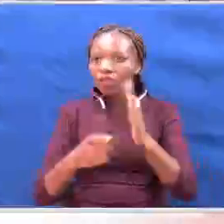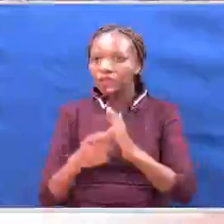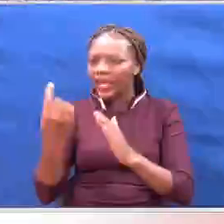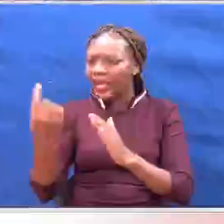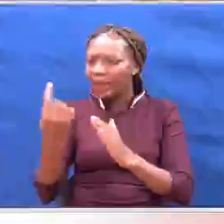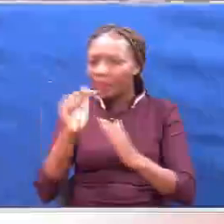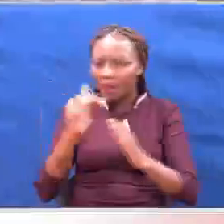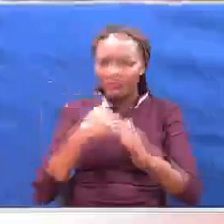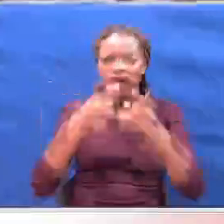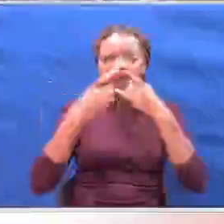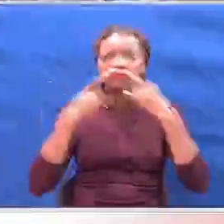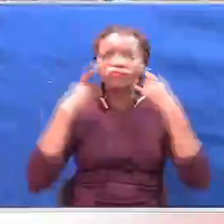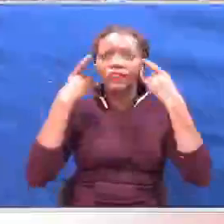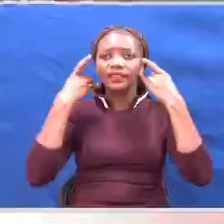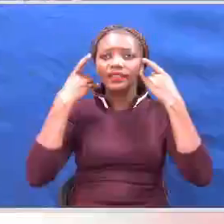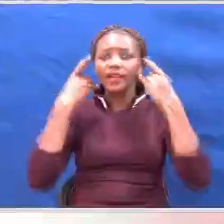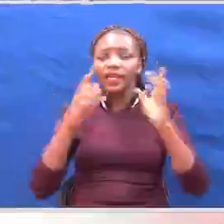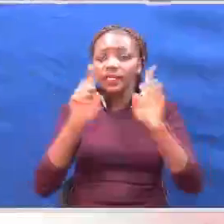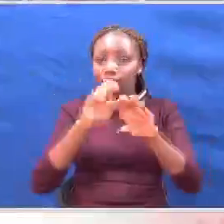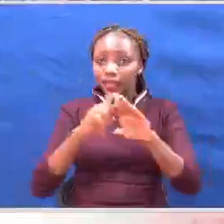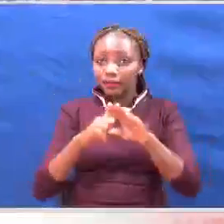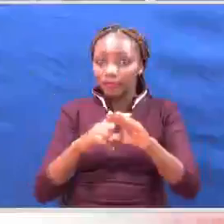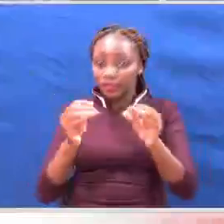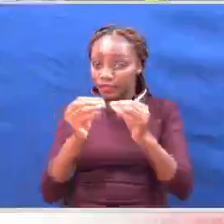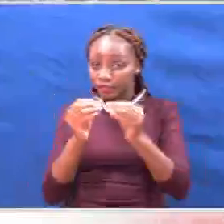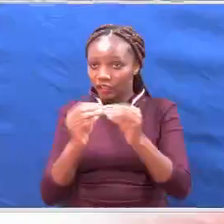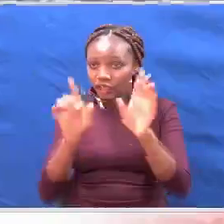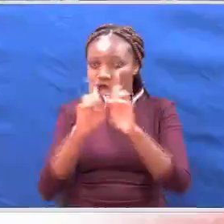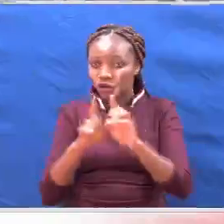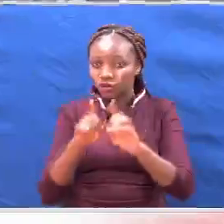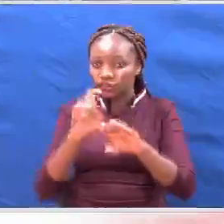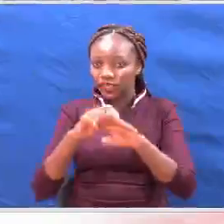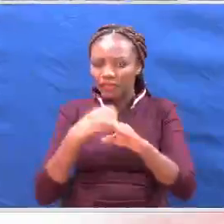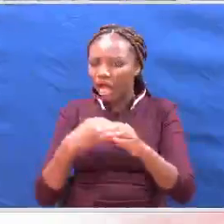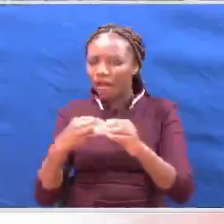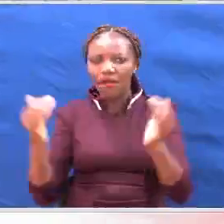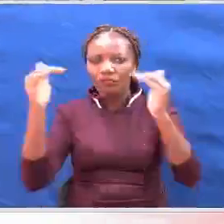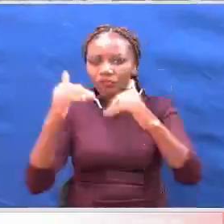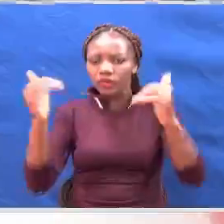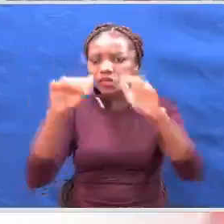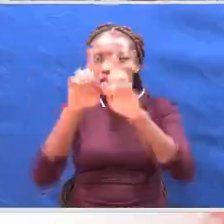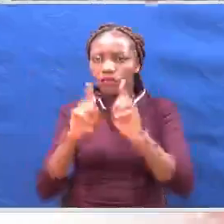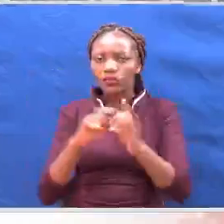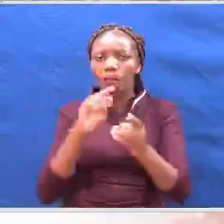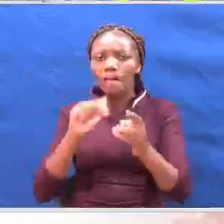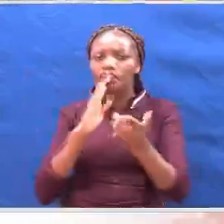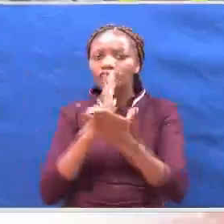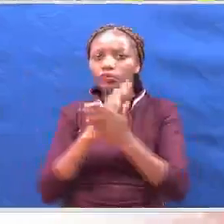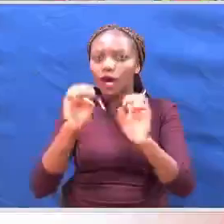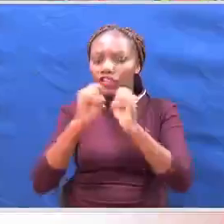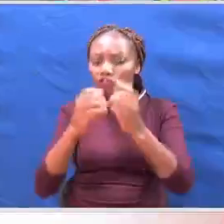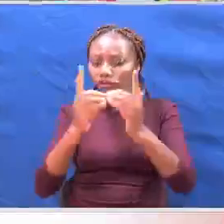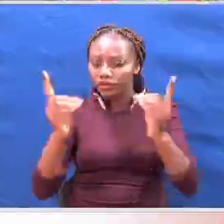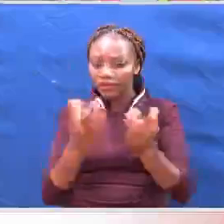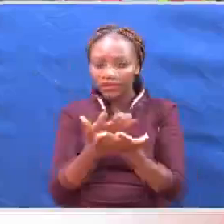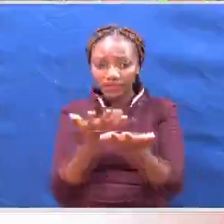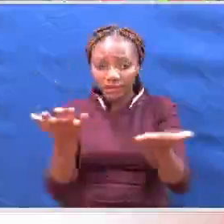anwa kuva barako vizu wakati wako nje na anut na watu weng pamoja na kakish kuna nafasi ya